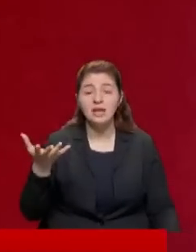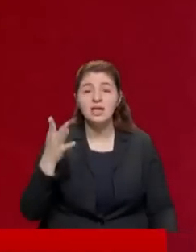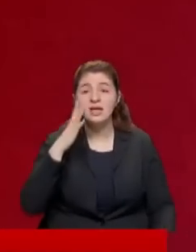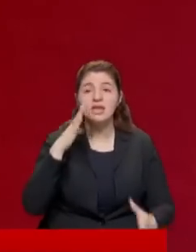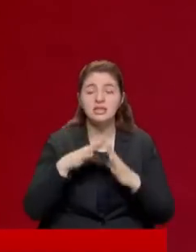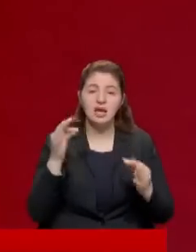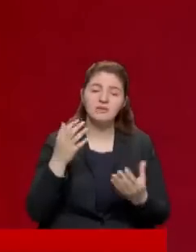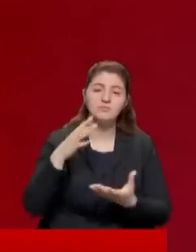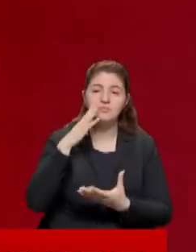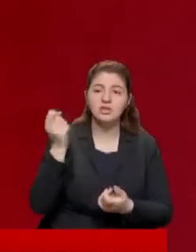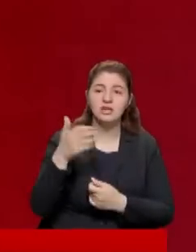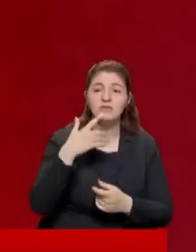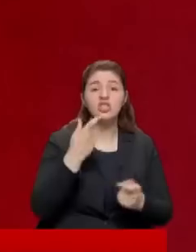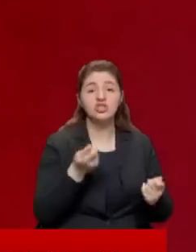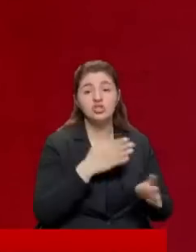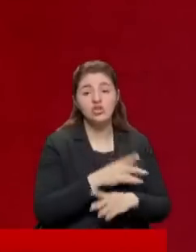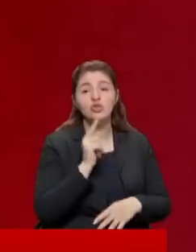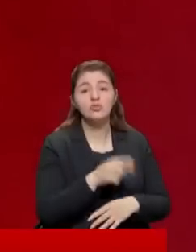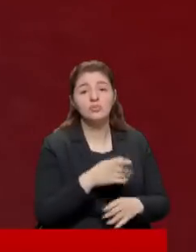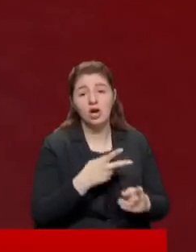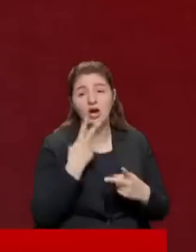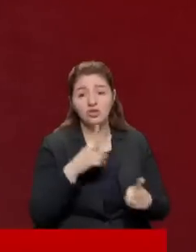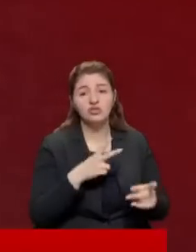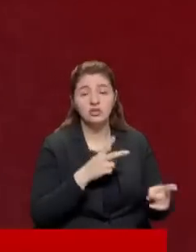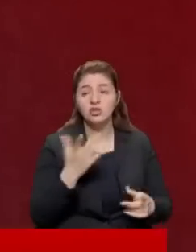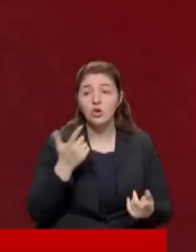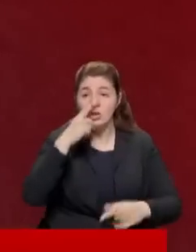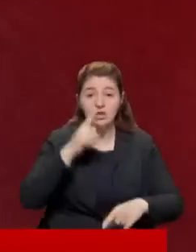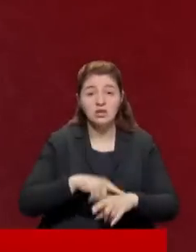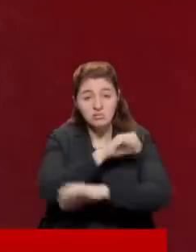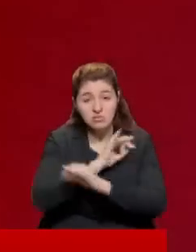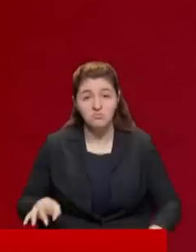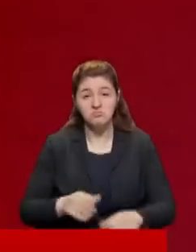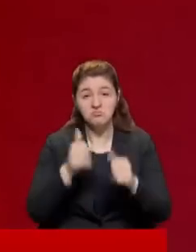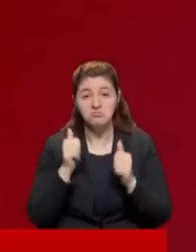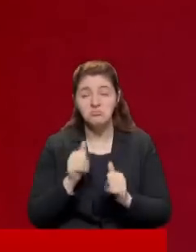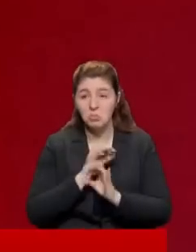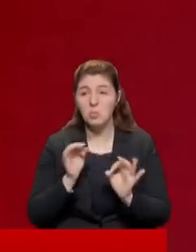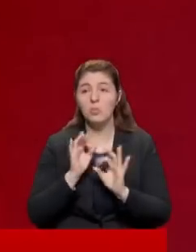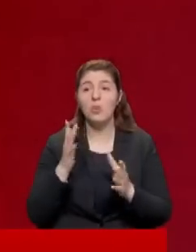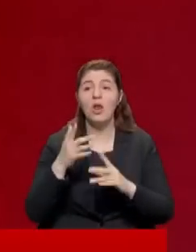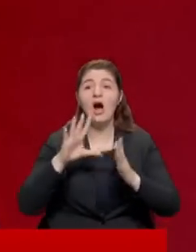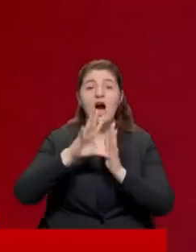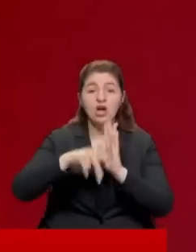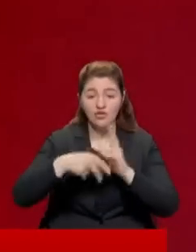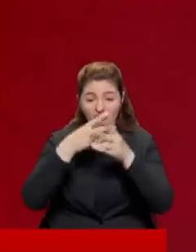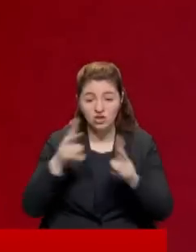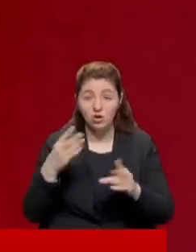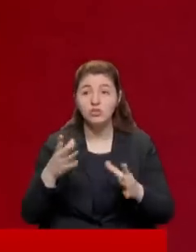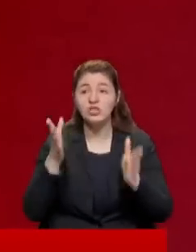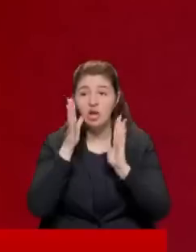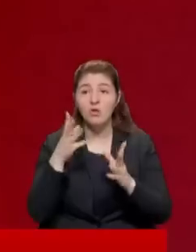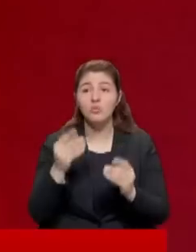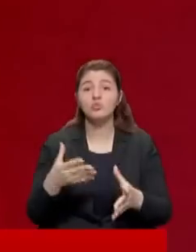insanlar diyelim çok dindar. İşin gerçeği de bu, evet, açıkçası. Çok dindar mesela, çok Ayasofya'nın açılmasından,